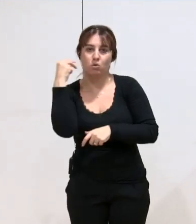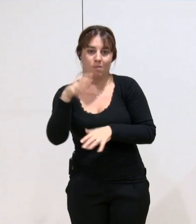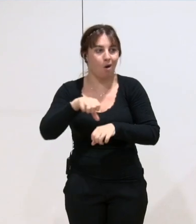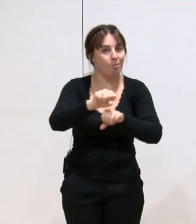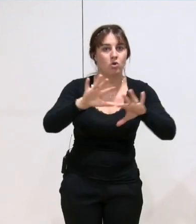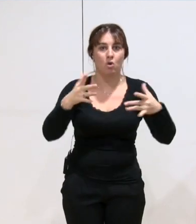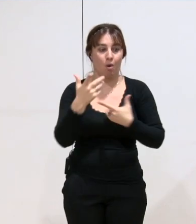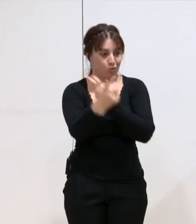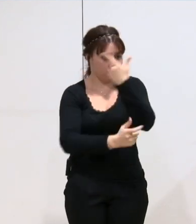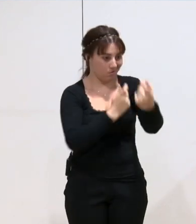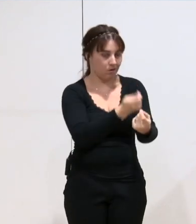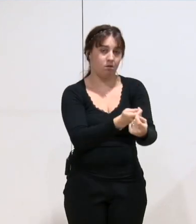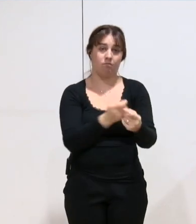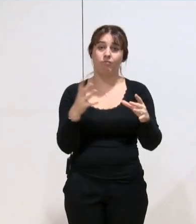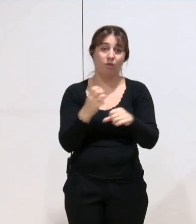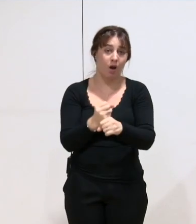ces situations-là. Voilà.